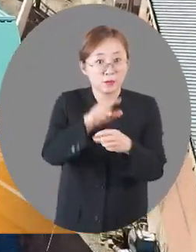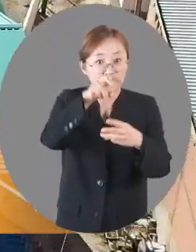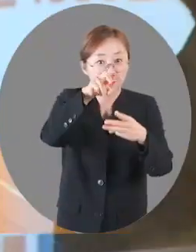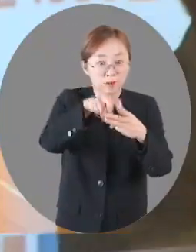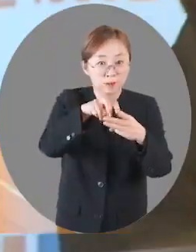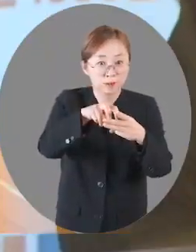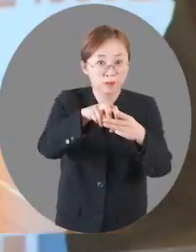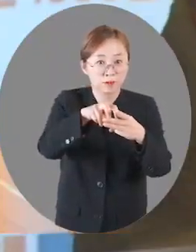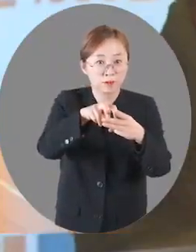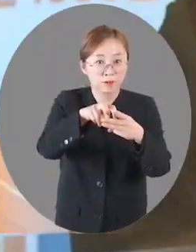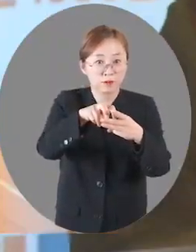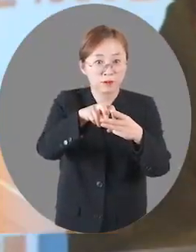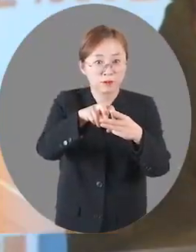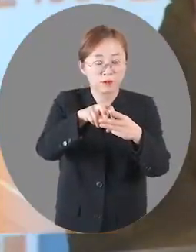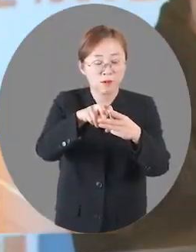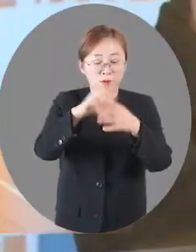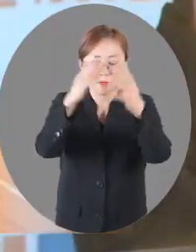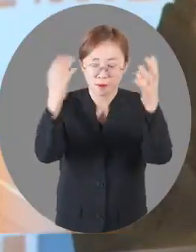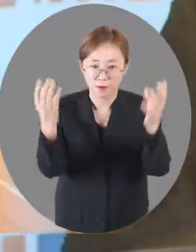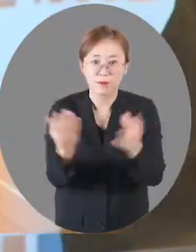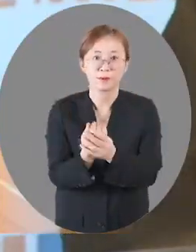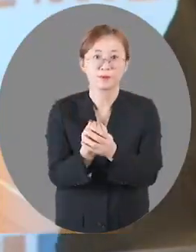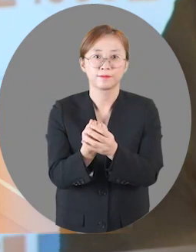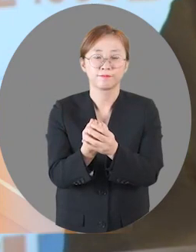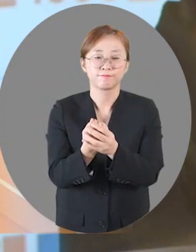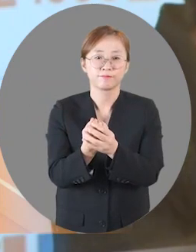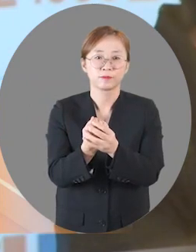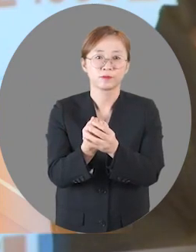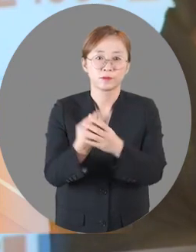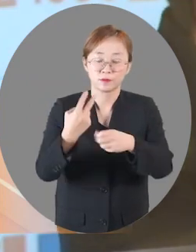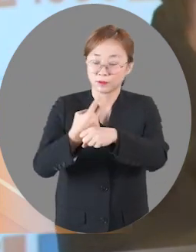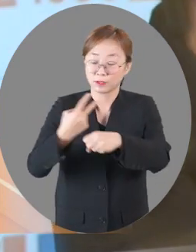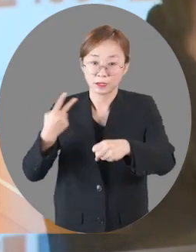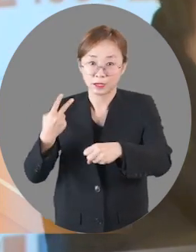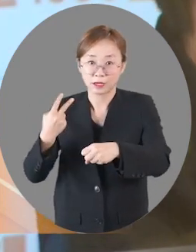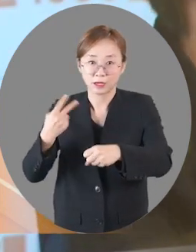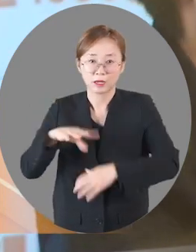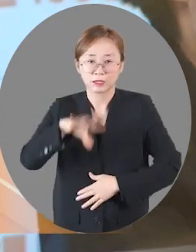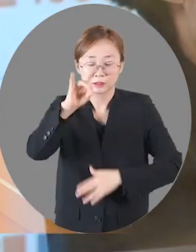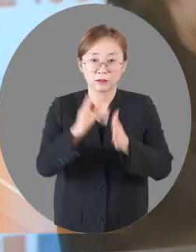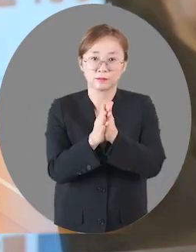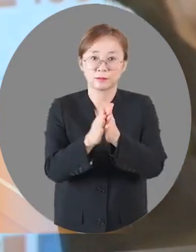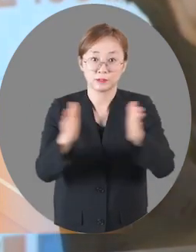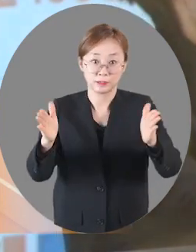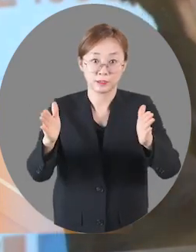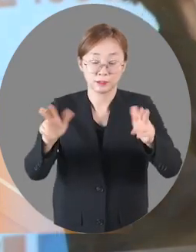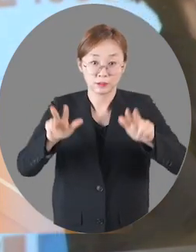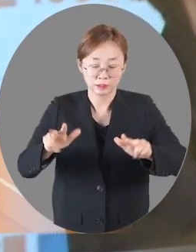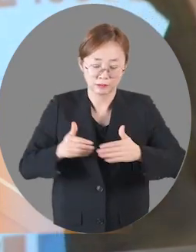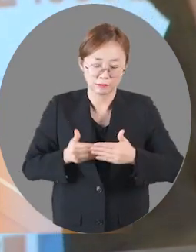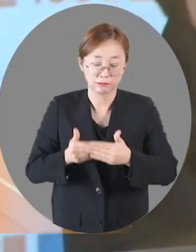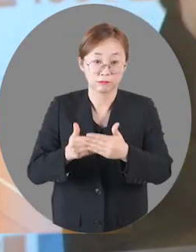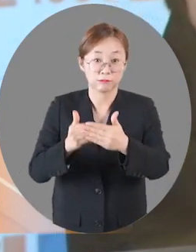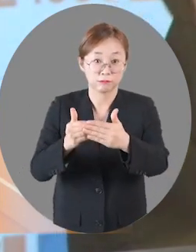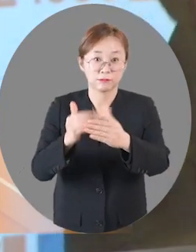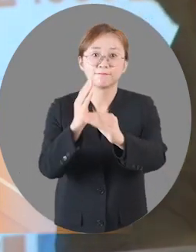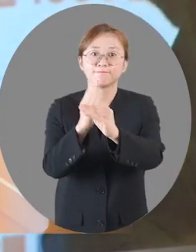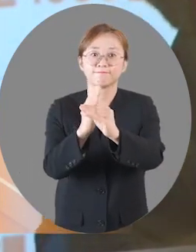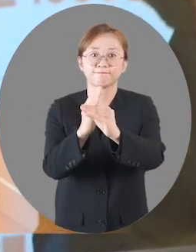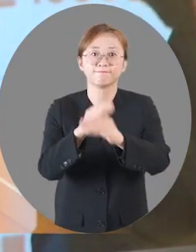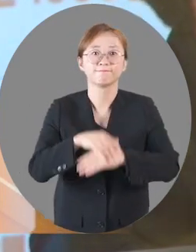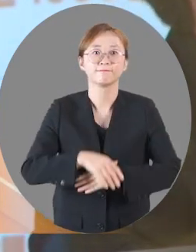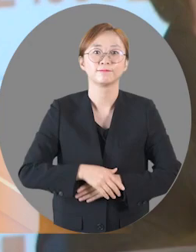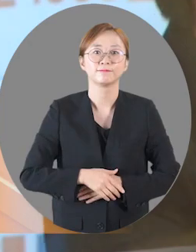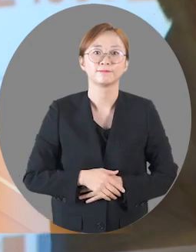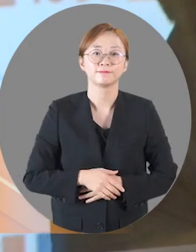위한 소공인 복합지원센터 완공, 2019년부터 2년간 진행한 특성화 시장 첫걸음 기반 조성